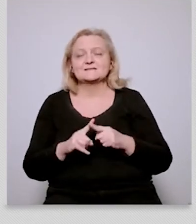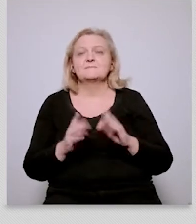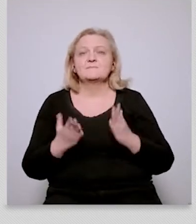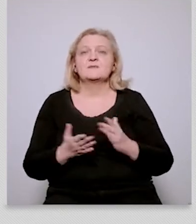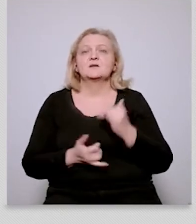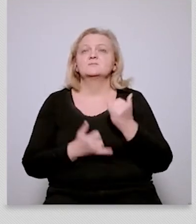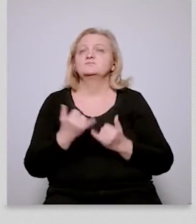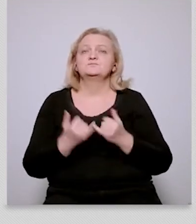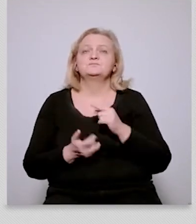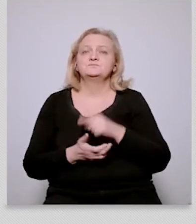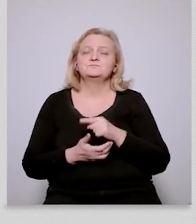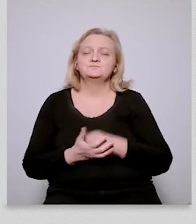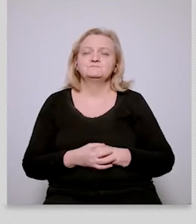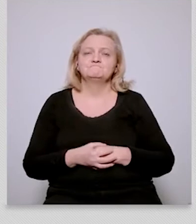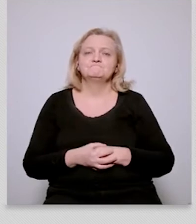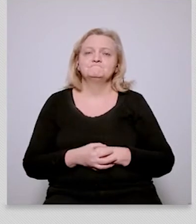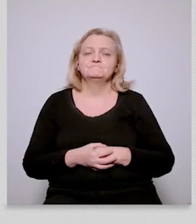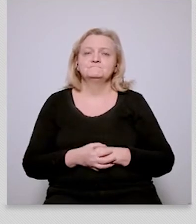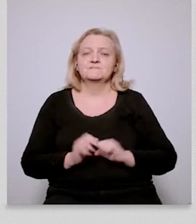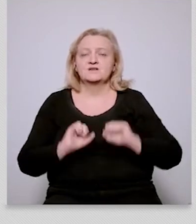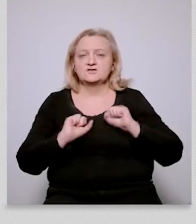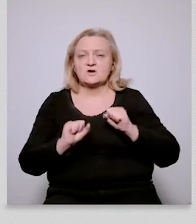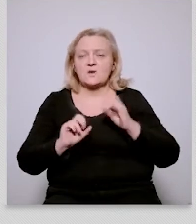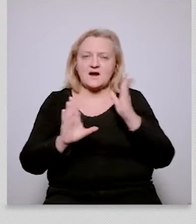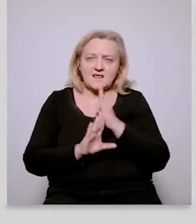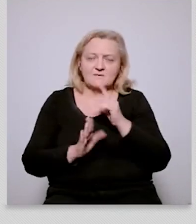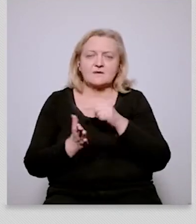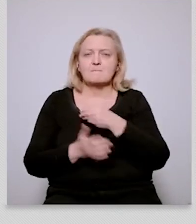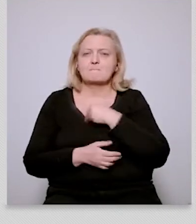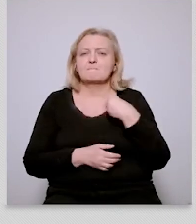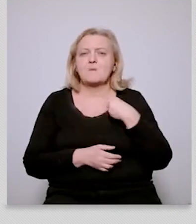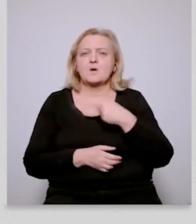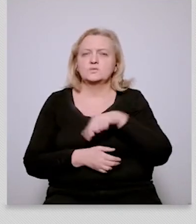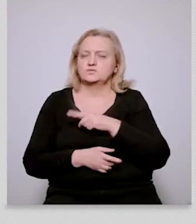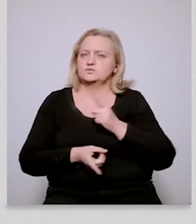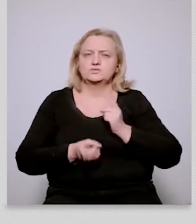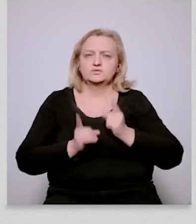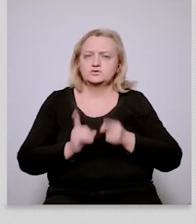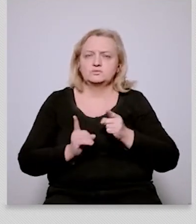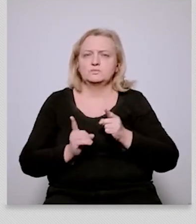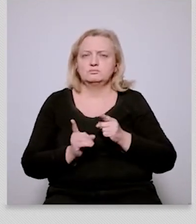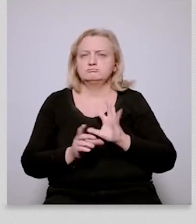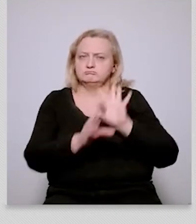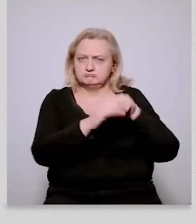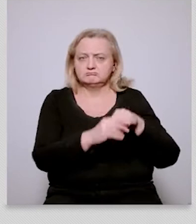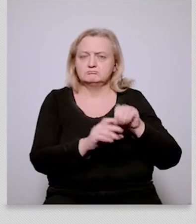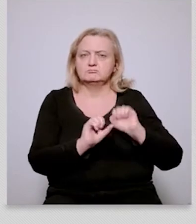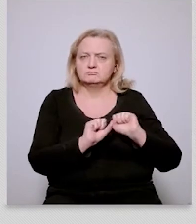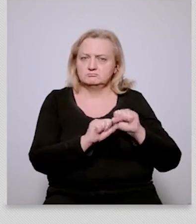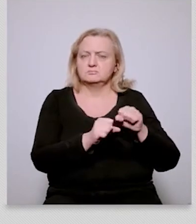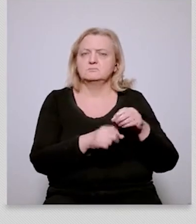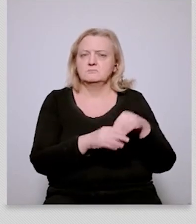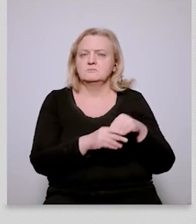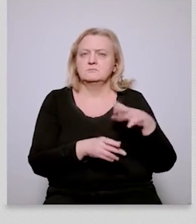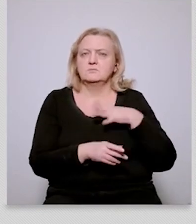chodzi o działania prokrimatyczne to Polska bardzo szybko w to weszła, włączyła